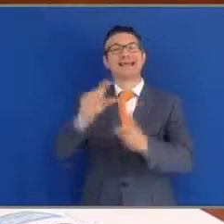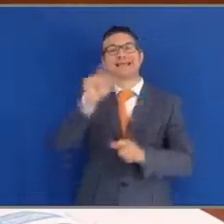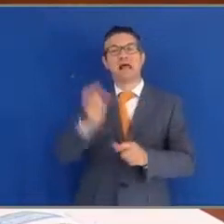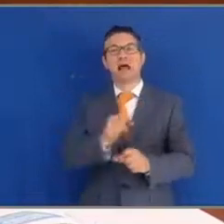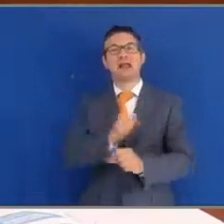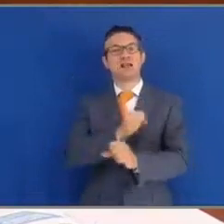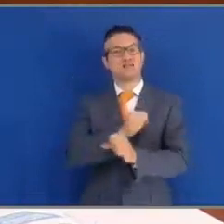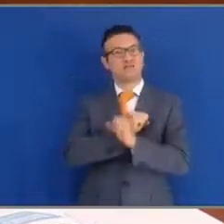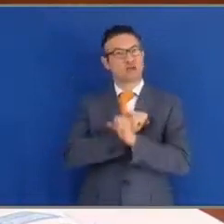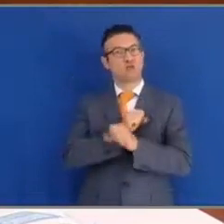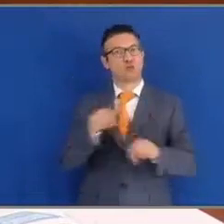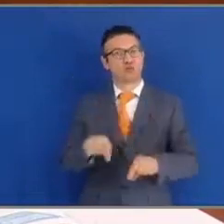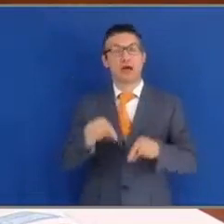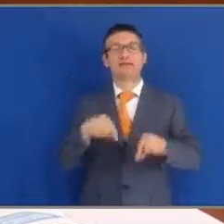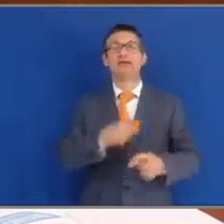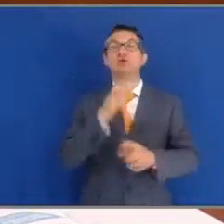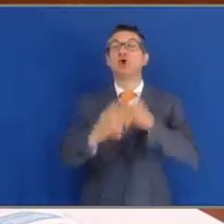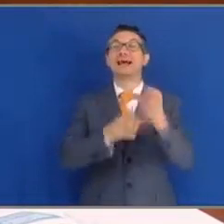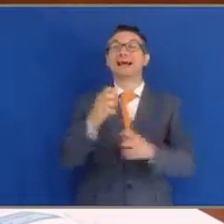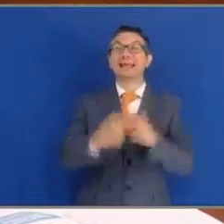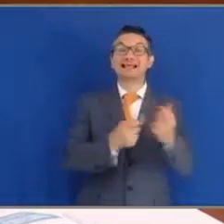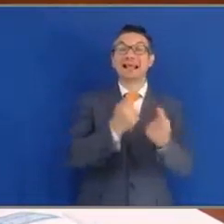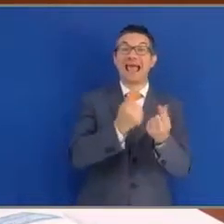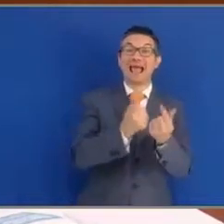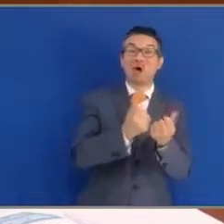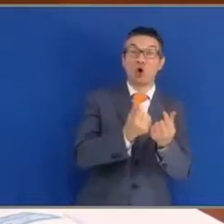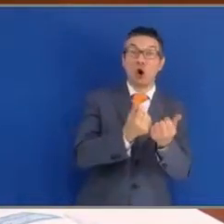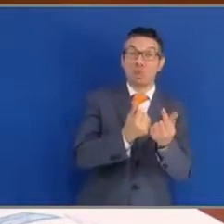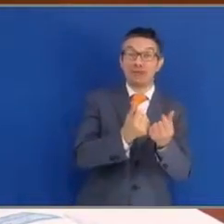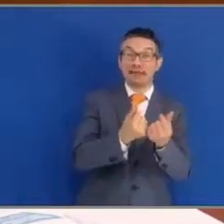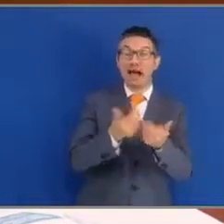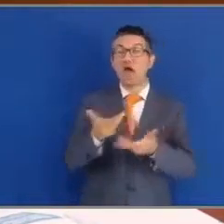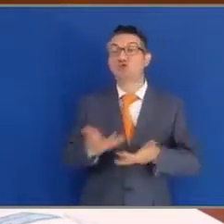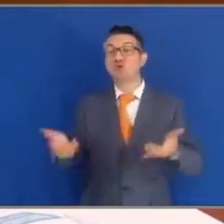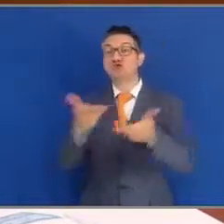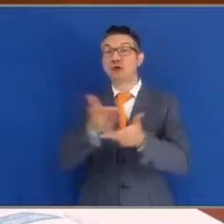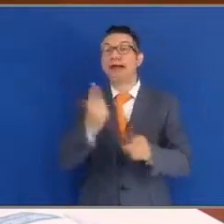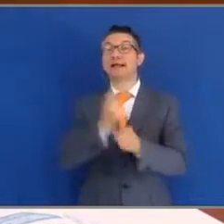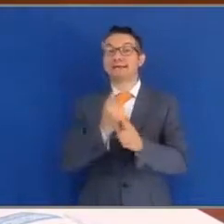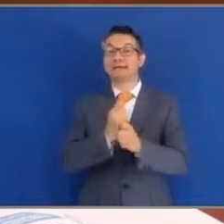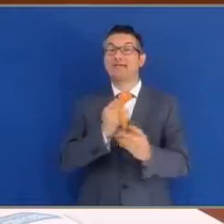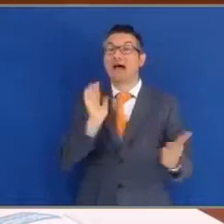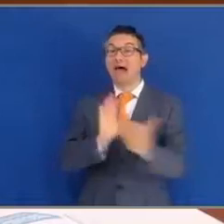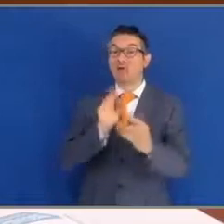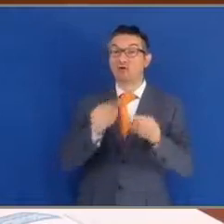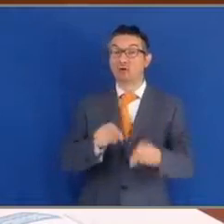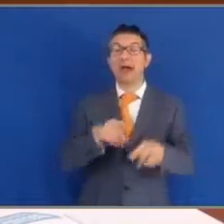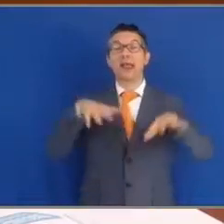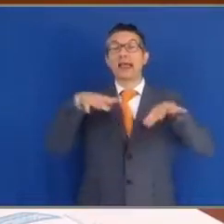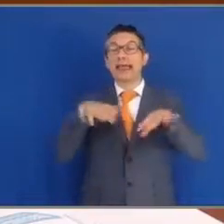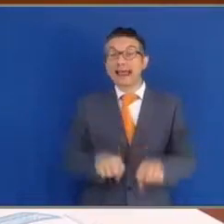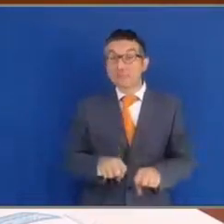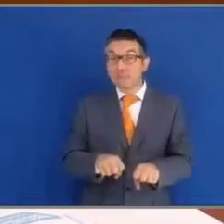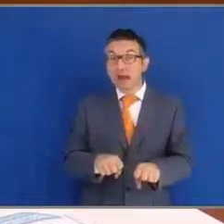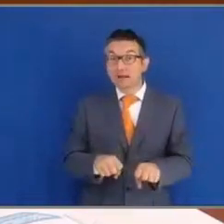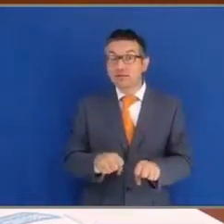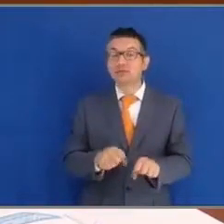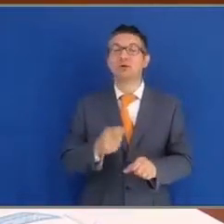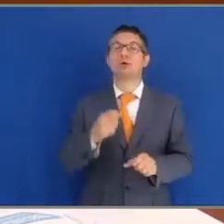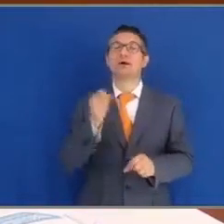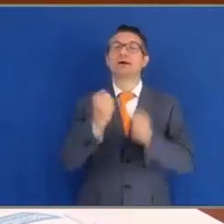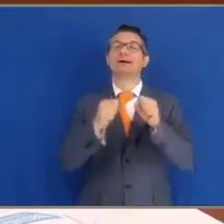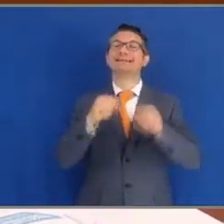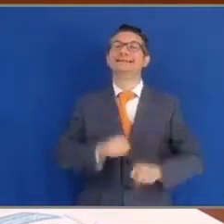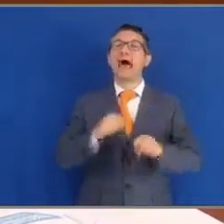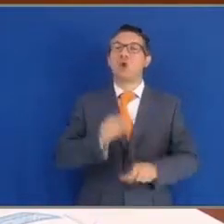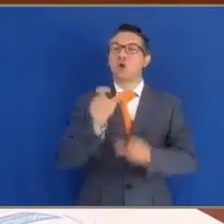e sociale, con l'impegno a tutelare la salute dei cittadini per dare